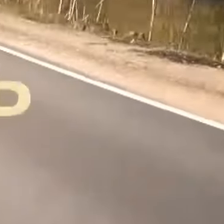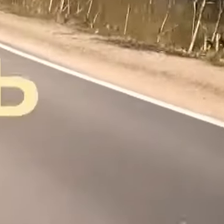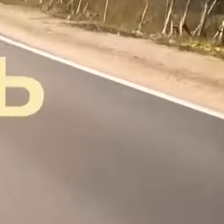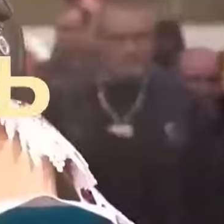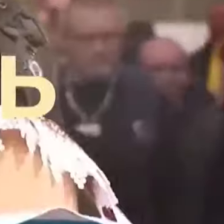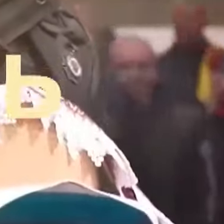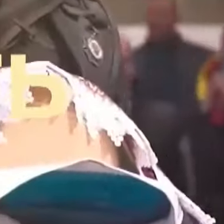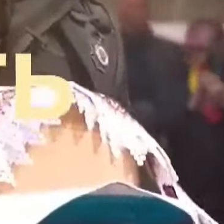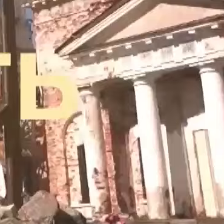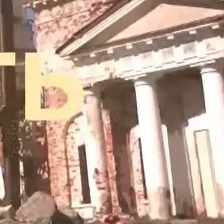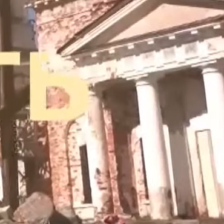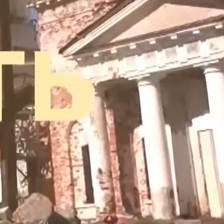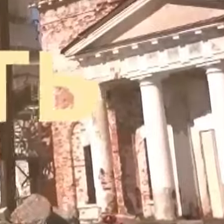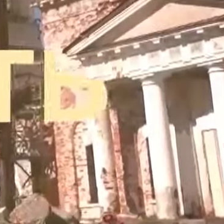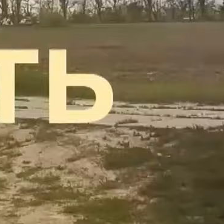мощь.